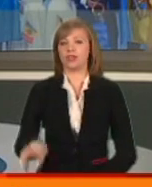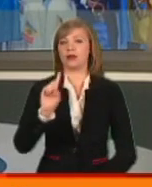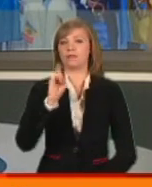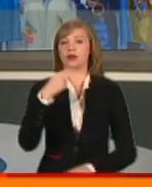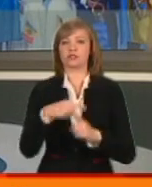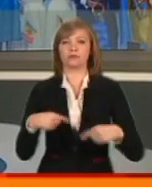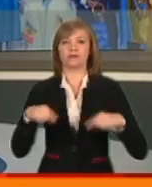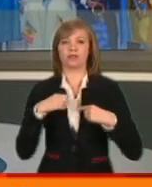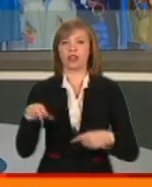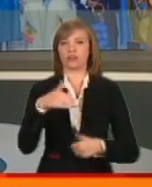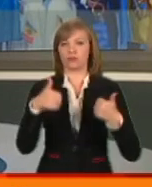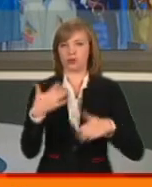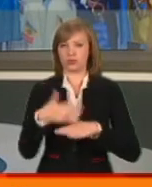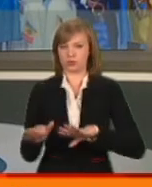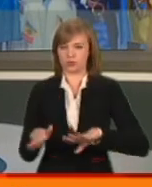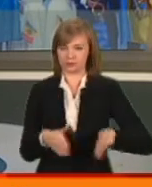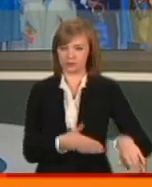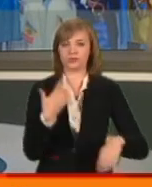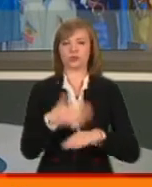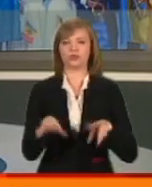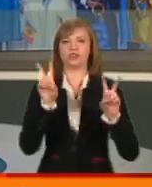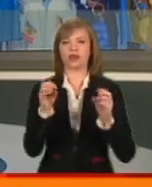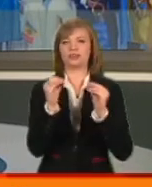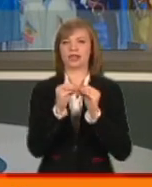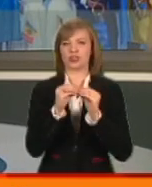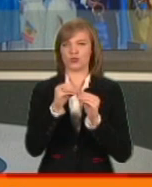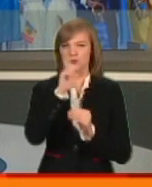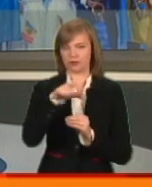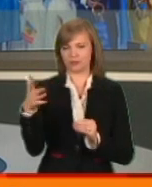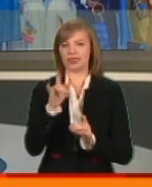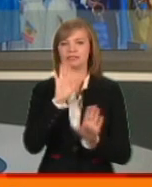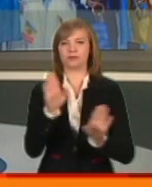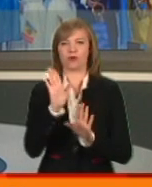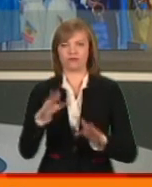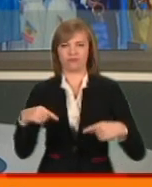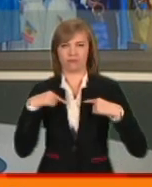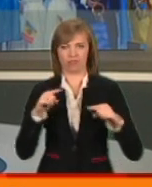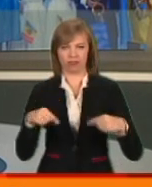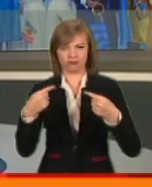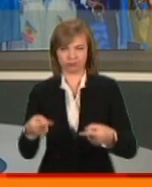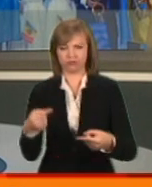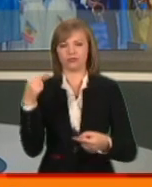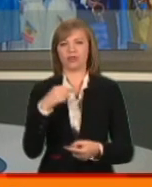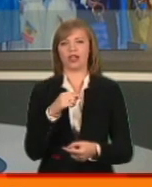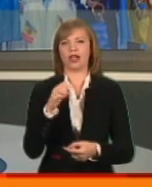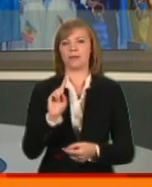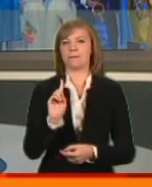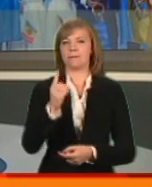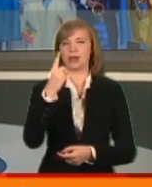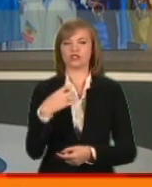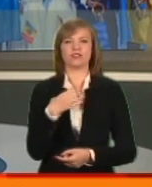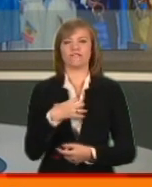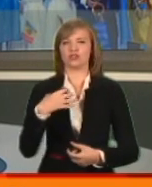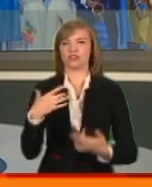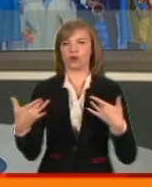Перший півфінал Євробачення вже позаду. Вже названо 10 виконавців, які співатимуть у фіналі міжнародного пісенного конкурсу. Перший